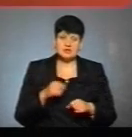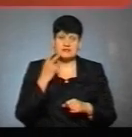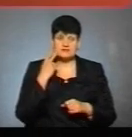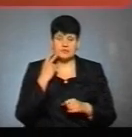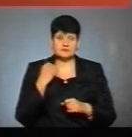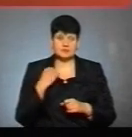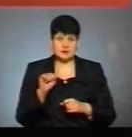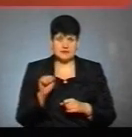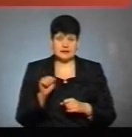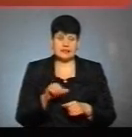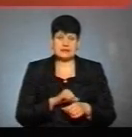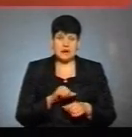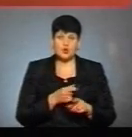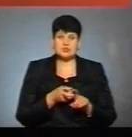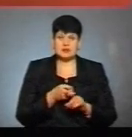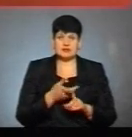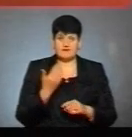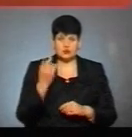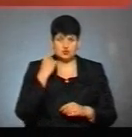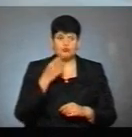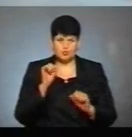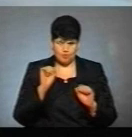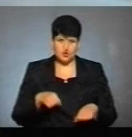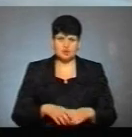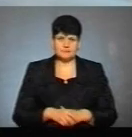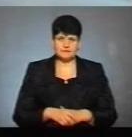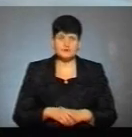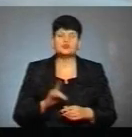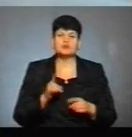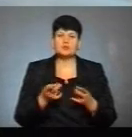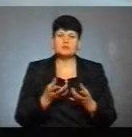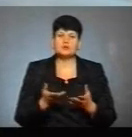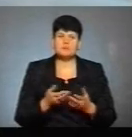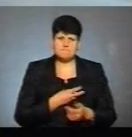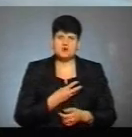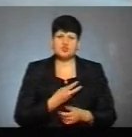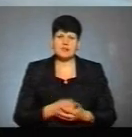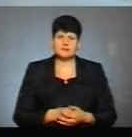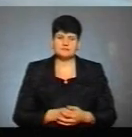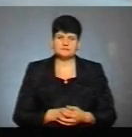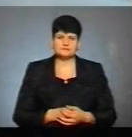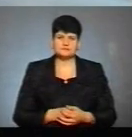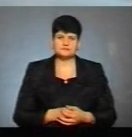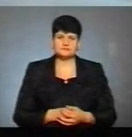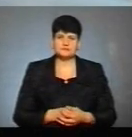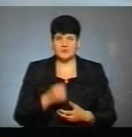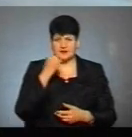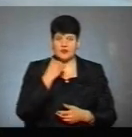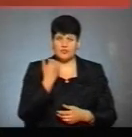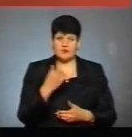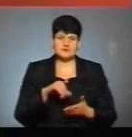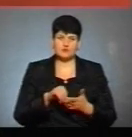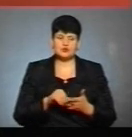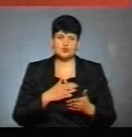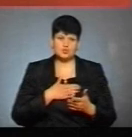подолати наркозалежність, на вашу думку? Можна. Що для цього необхідно? Бажання. Тож я дякую вам за участь у